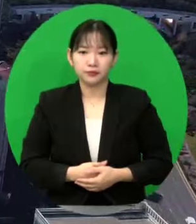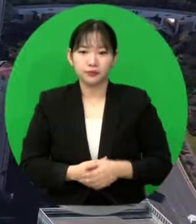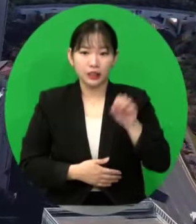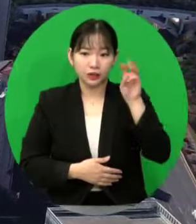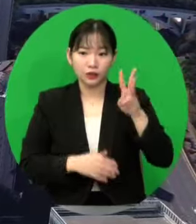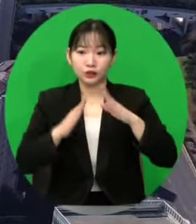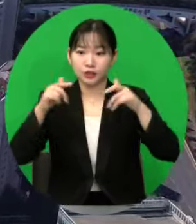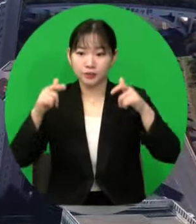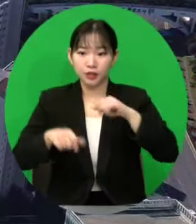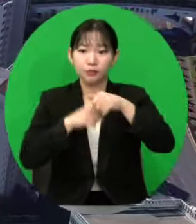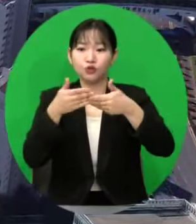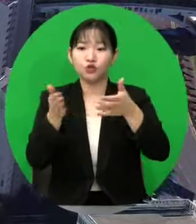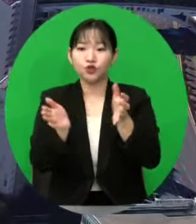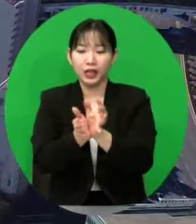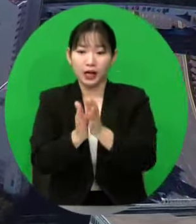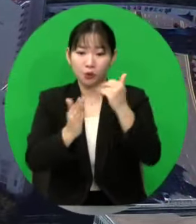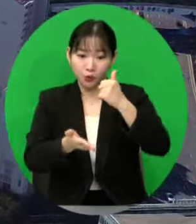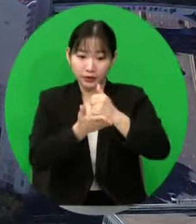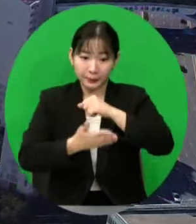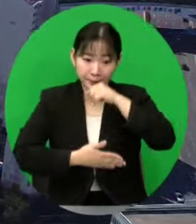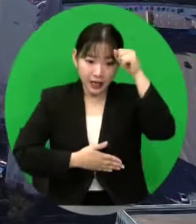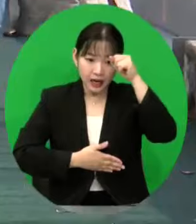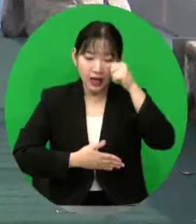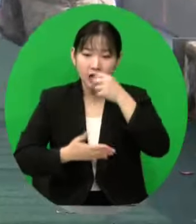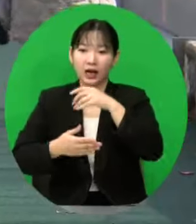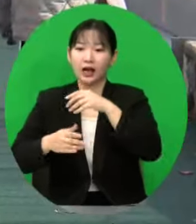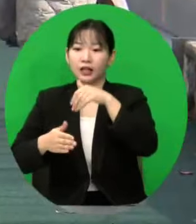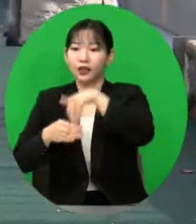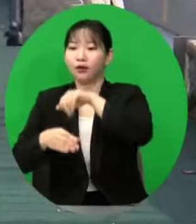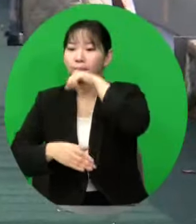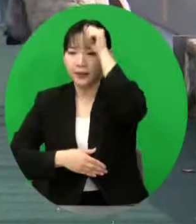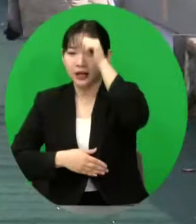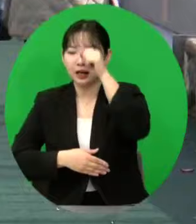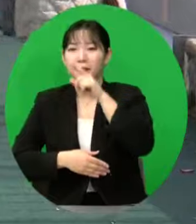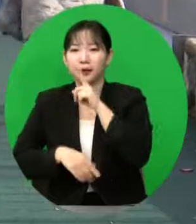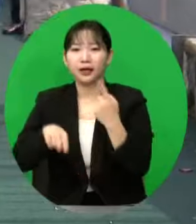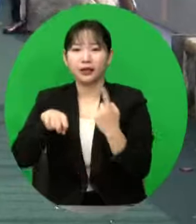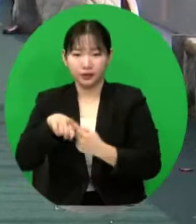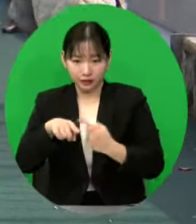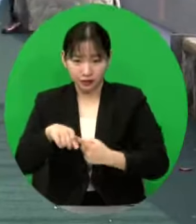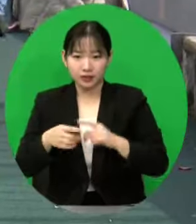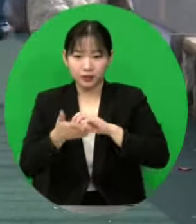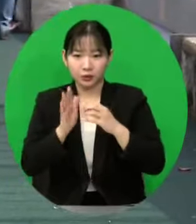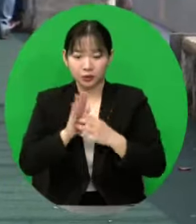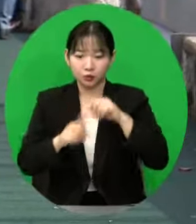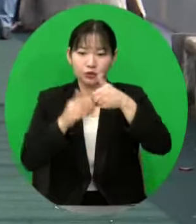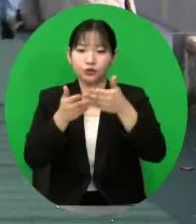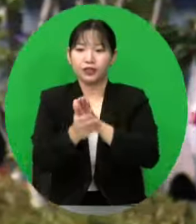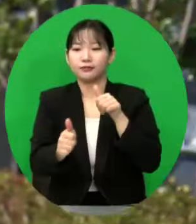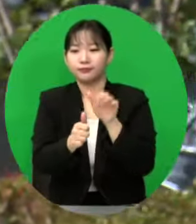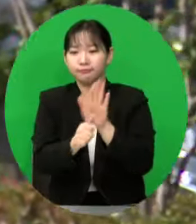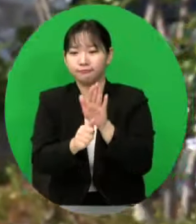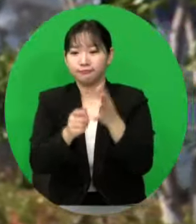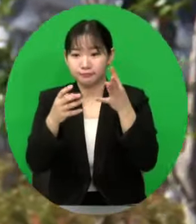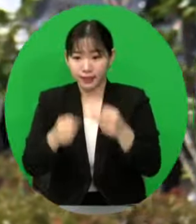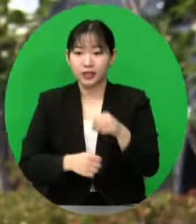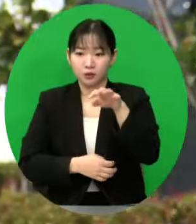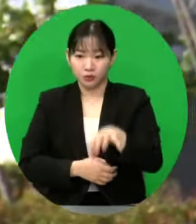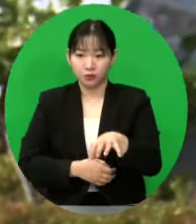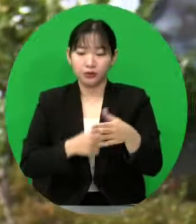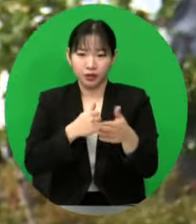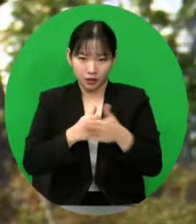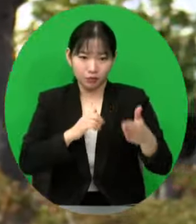광주 전남은 민주당 공천이 곧 당선이란 말이 나올 정도로 민주당은 이른바 텃밭입니다. 그래서 더불어민주당 후보자 경선은